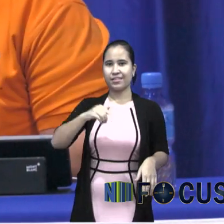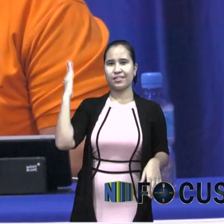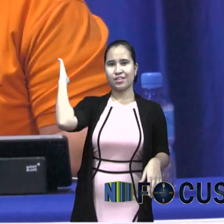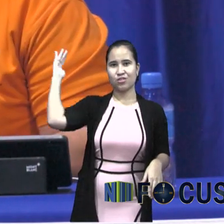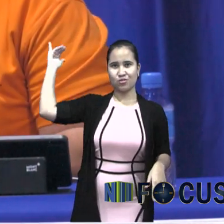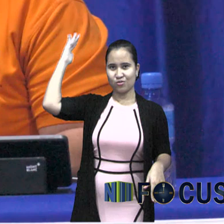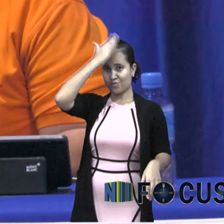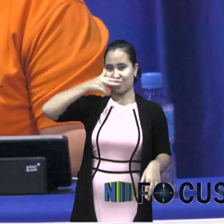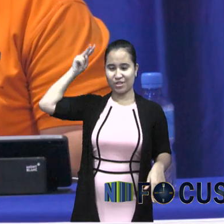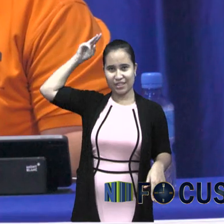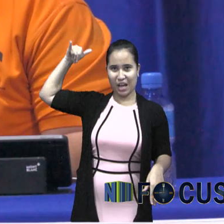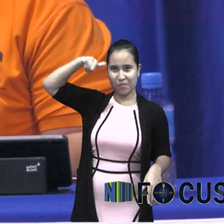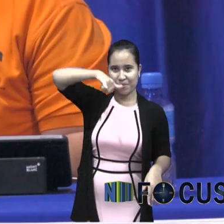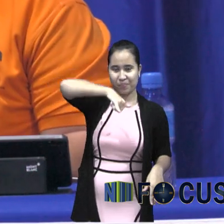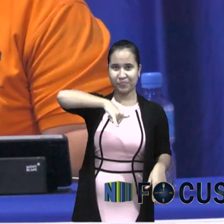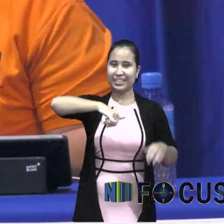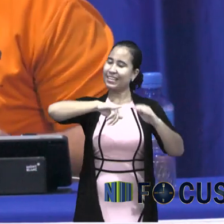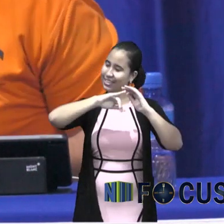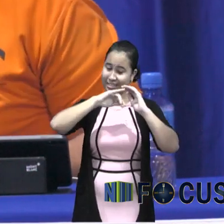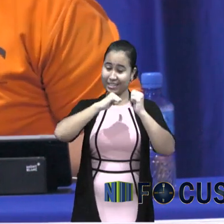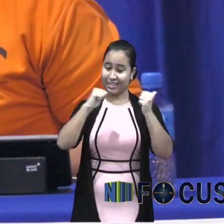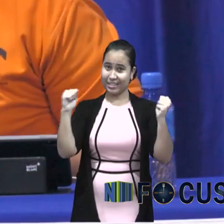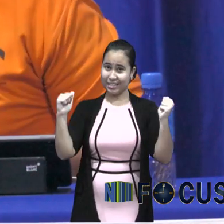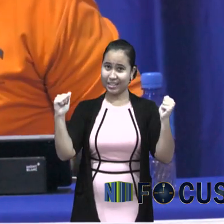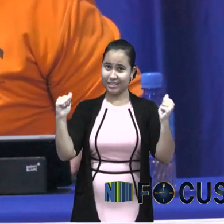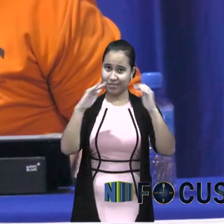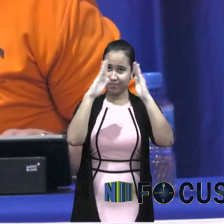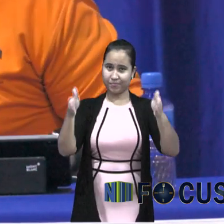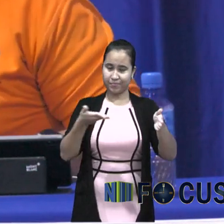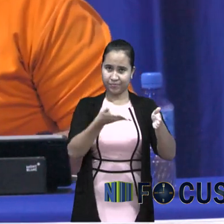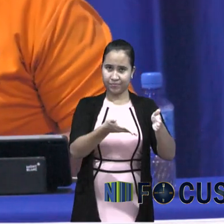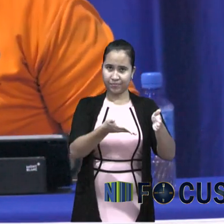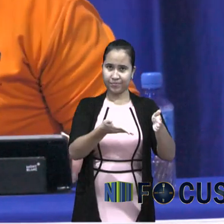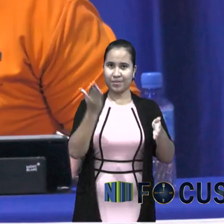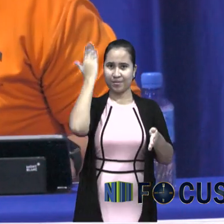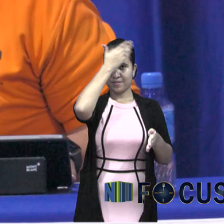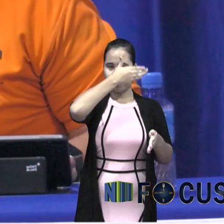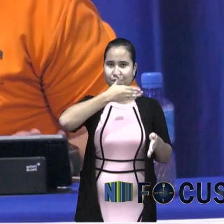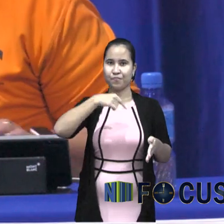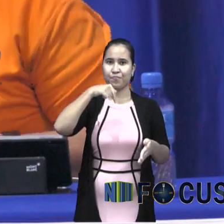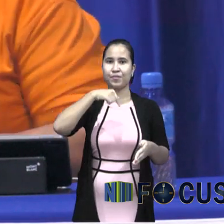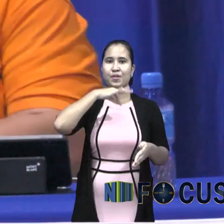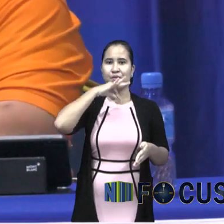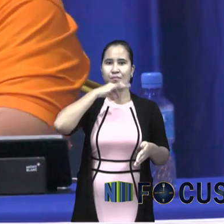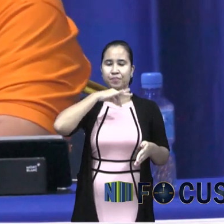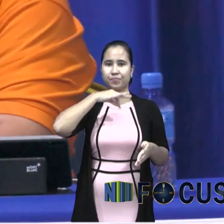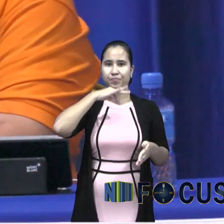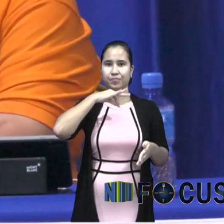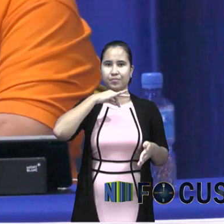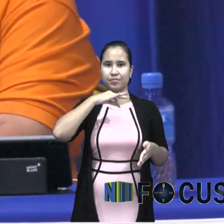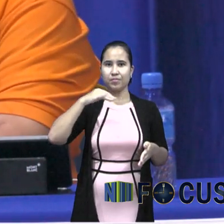Suriname. En allen zijn ondergebracht. Verder moet ik zeggen dat vanavond of vanmiddag ook een